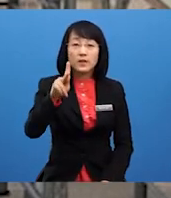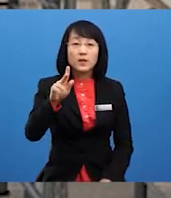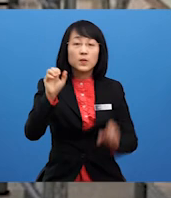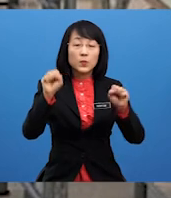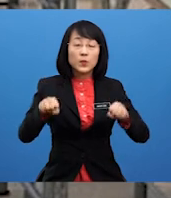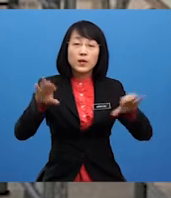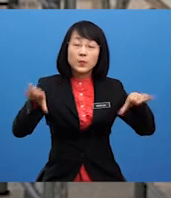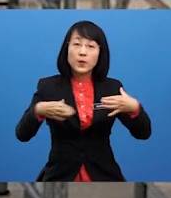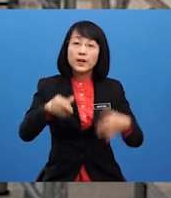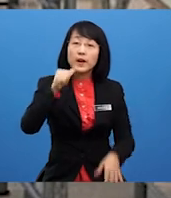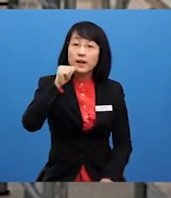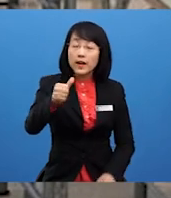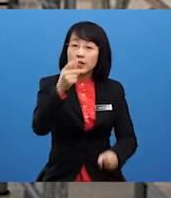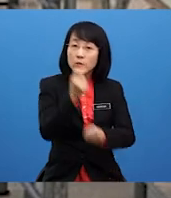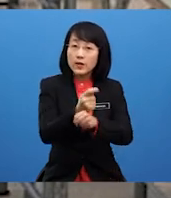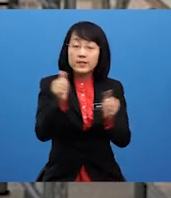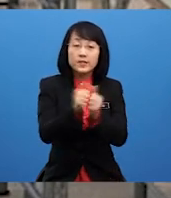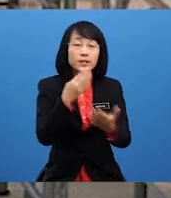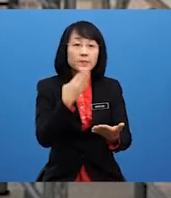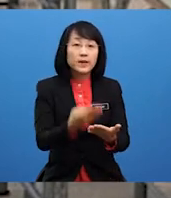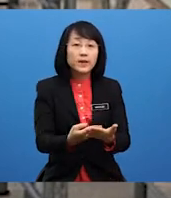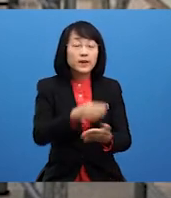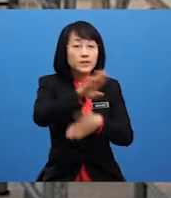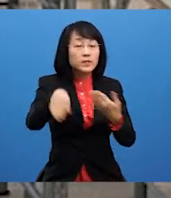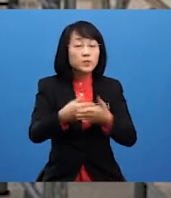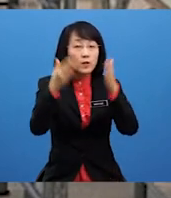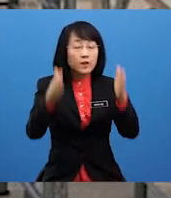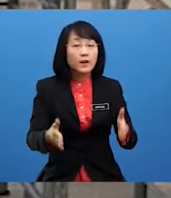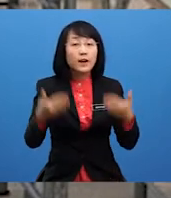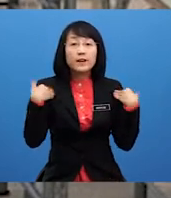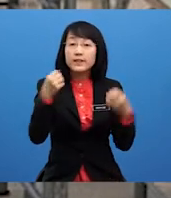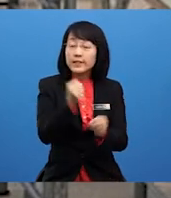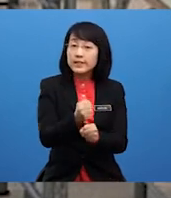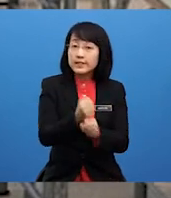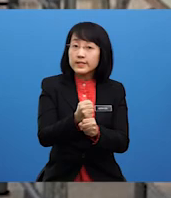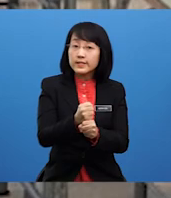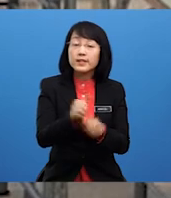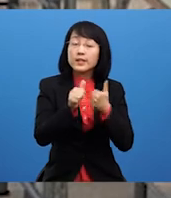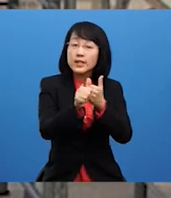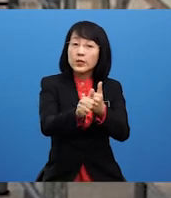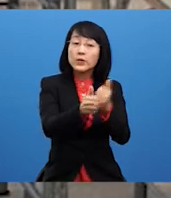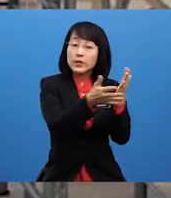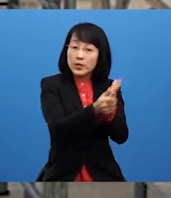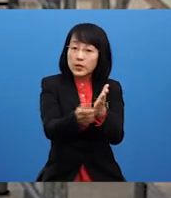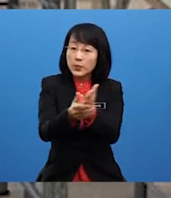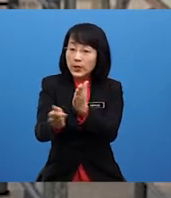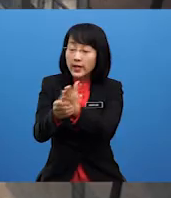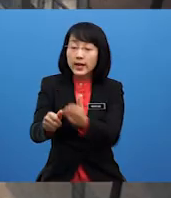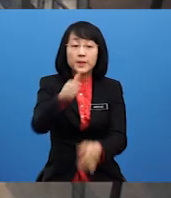arahan tugas dengan baik. Semua pihak dapat berperanan dengan baik mengikut kebolehan masing-masing.